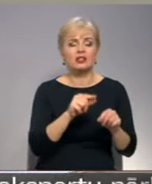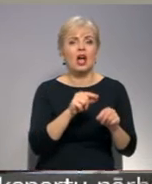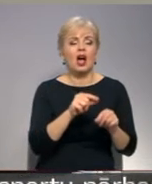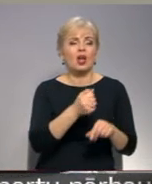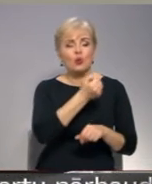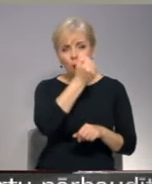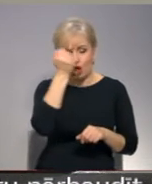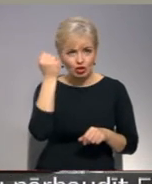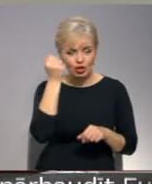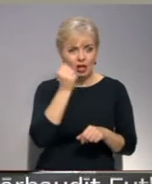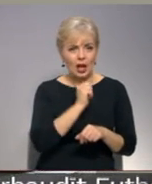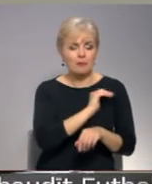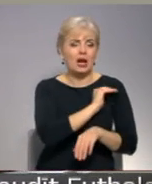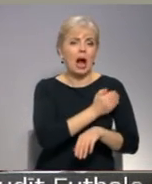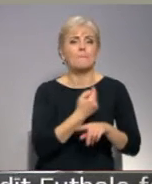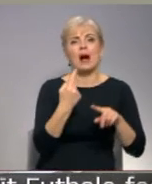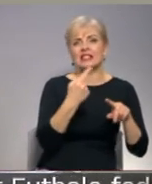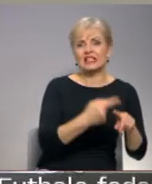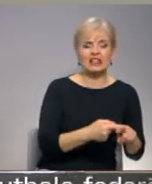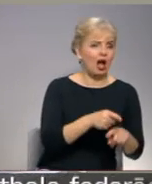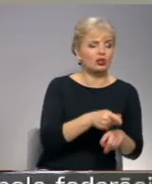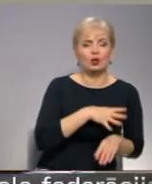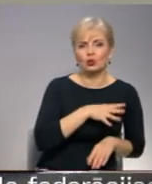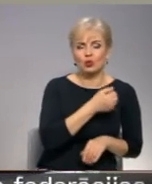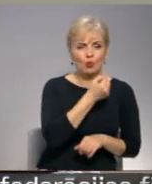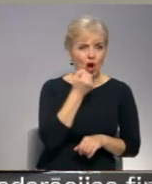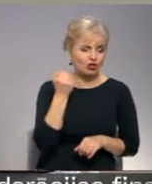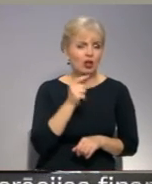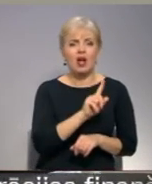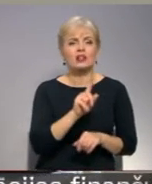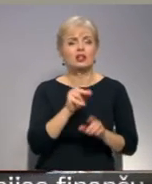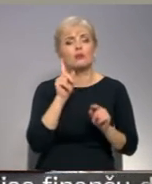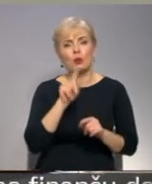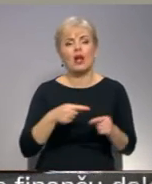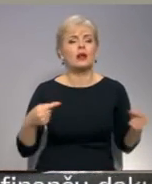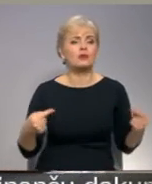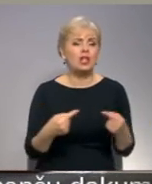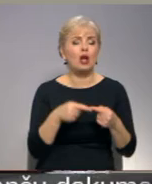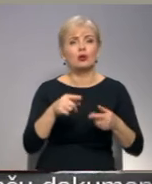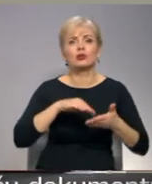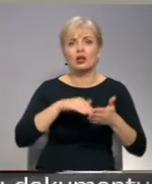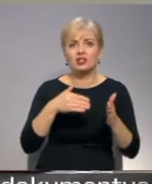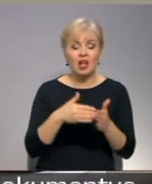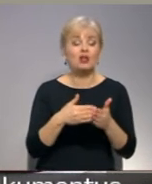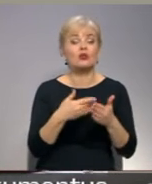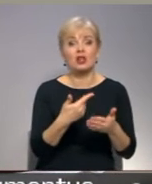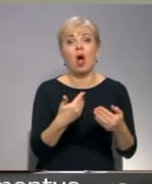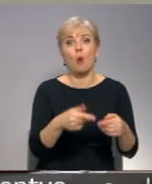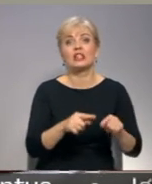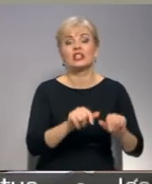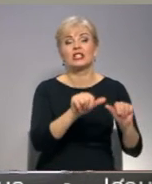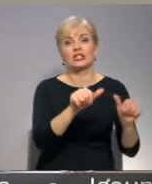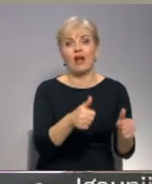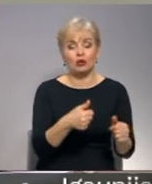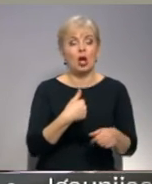nožēlojama, varētu tā teikt. Ja, bet tas, protams, neattaisno to situāciju, kāda ir izveidojusies, jo